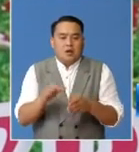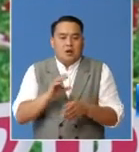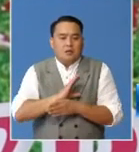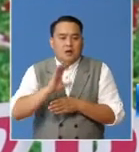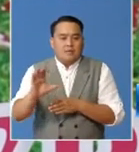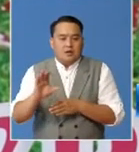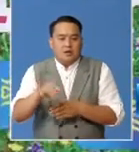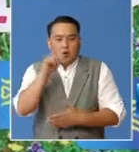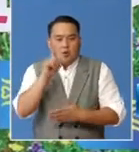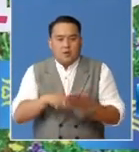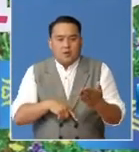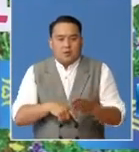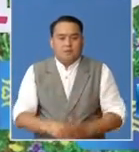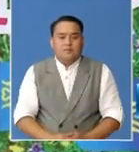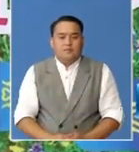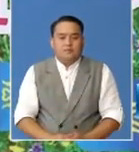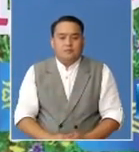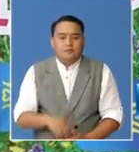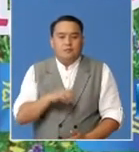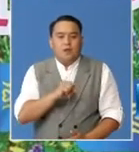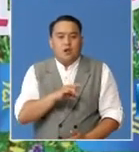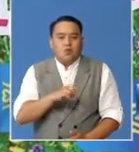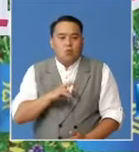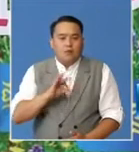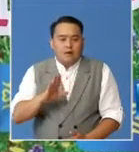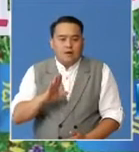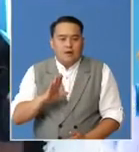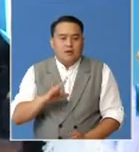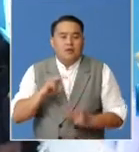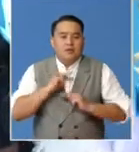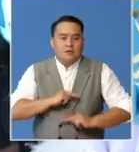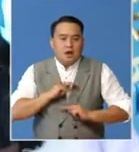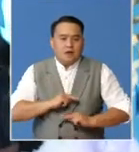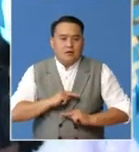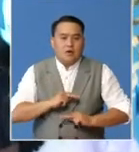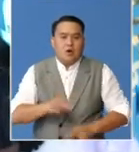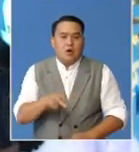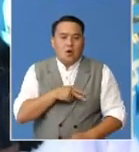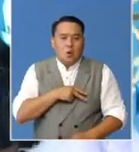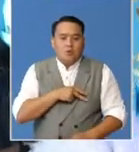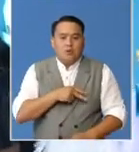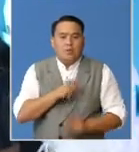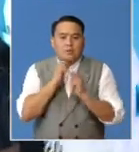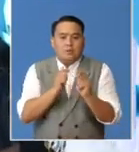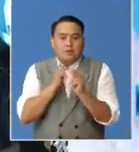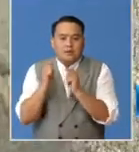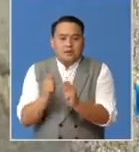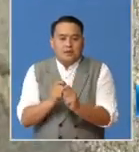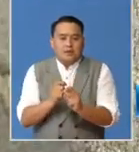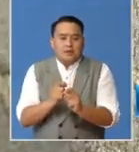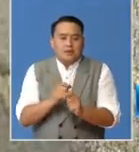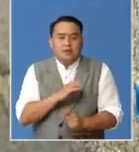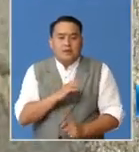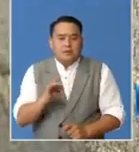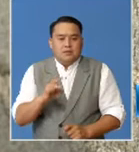жолдады. Үміттерін ақтады. Азат Машуров оралысымен тынбай еңбектенді, орден медальдармен марапатталды.